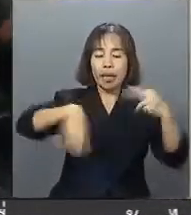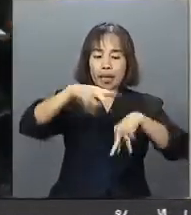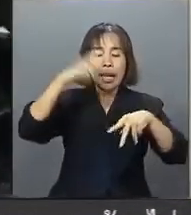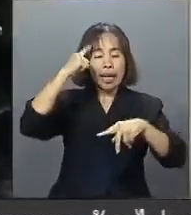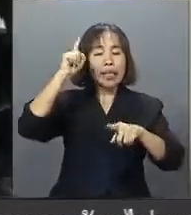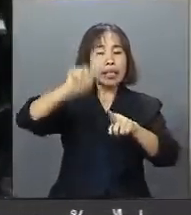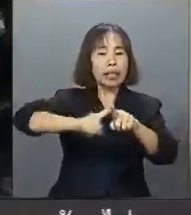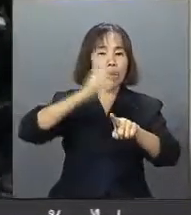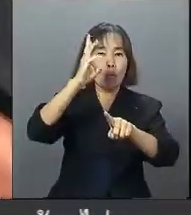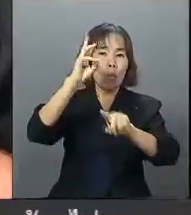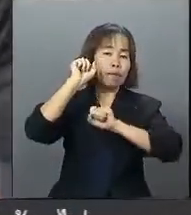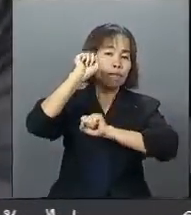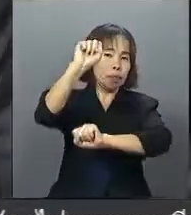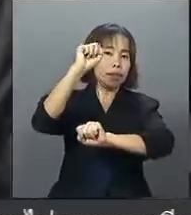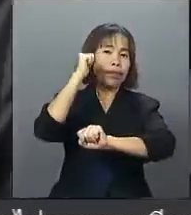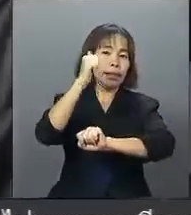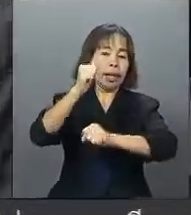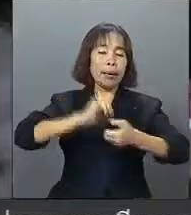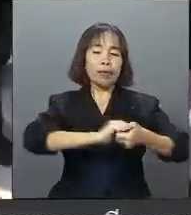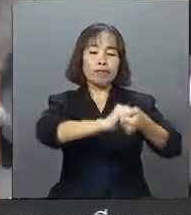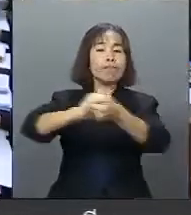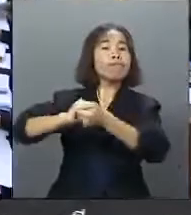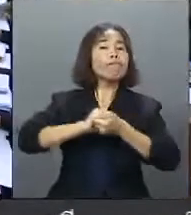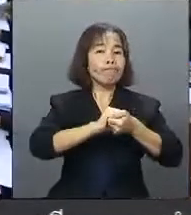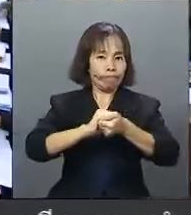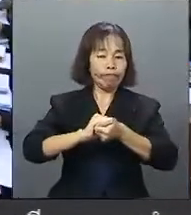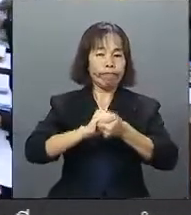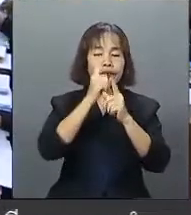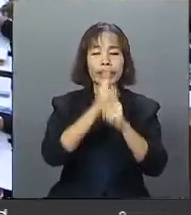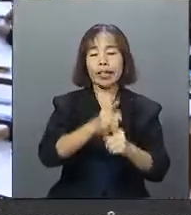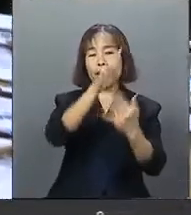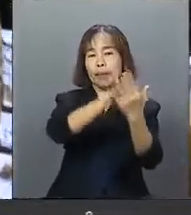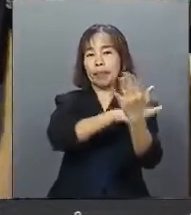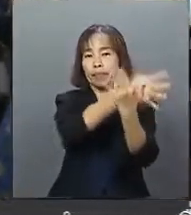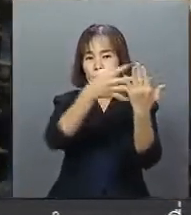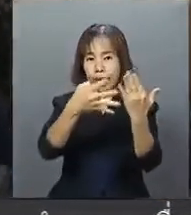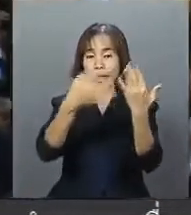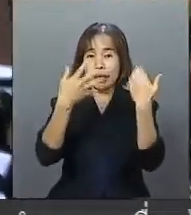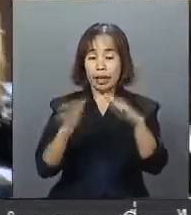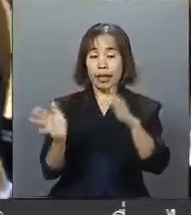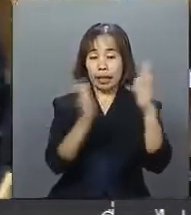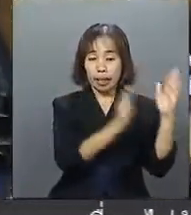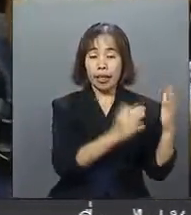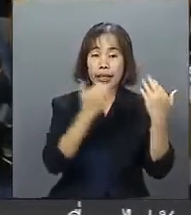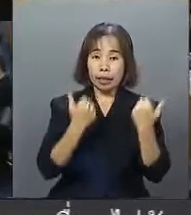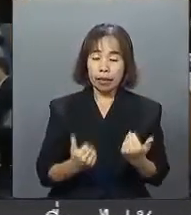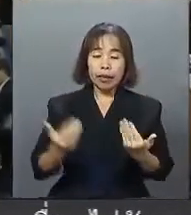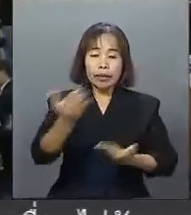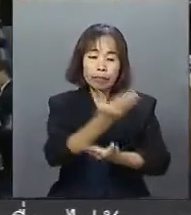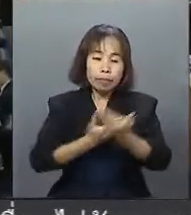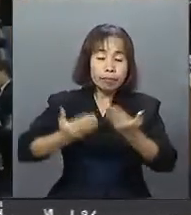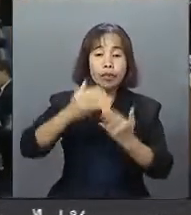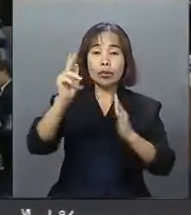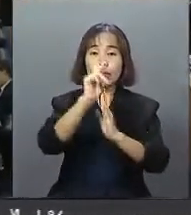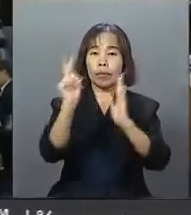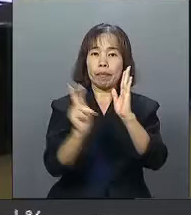ญญาประชาคมสู่การเลือกตั้งได้ตามเป้าหมายที่วางไว้ค่ะจังหวะเวลาสอดรับกับการพิจารณาร่างกฎหมายลูกเกี่